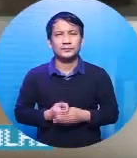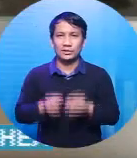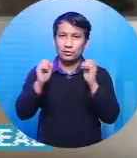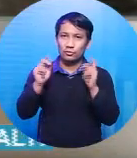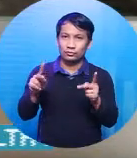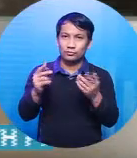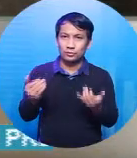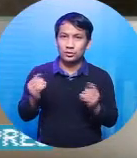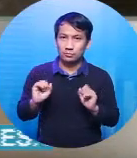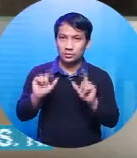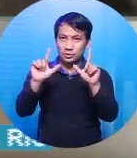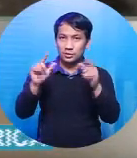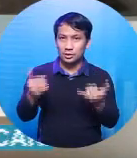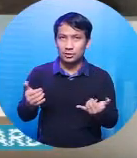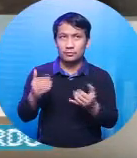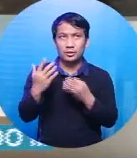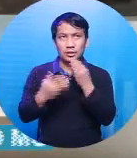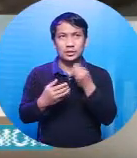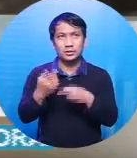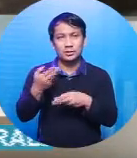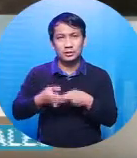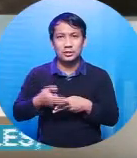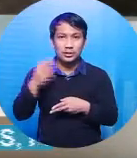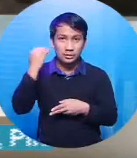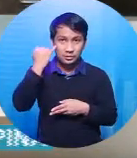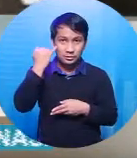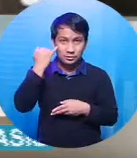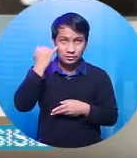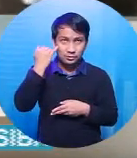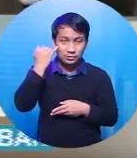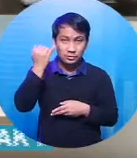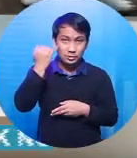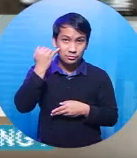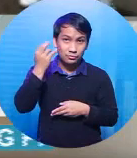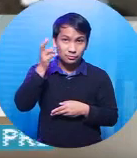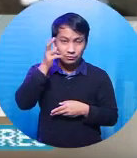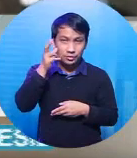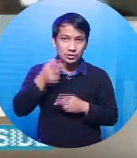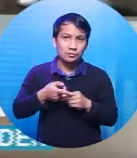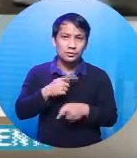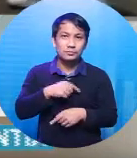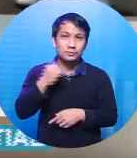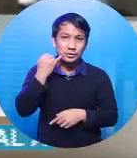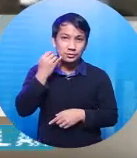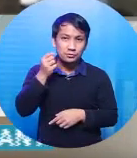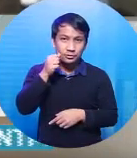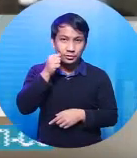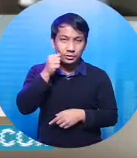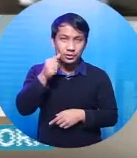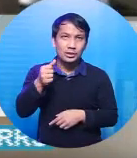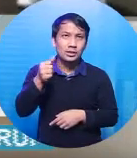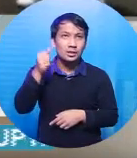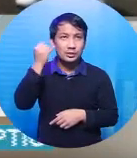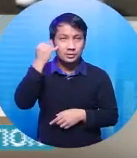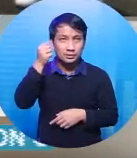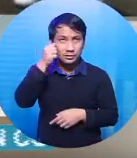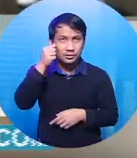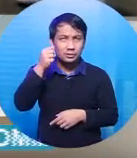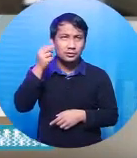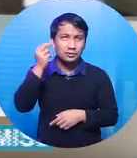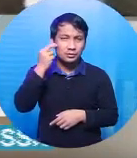Okay, ngayon, live na sina Jason Rubric, Guillermo June Alcantara, at